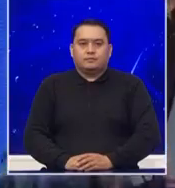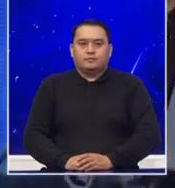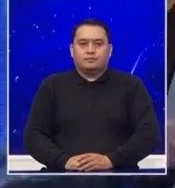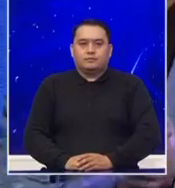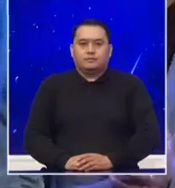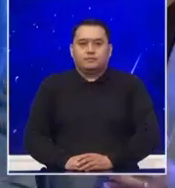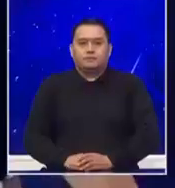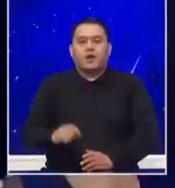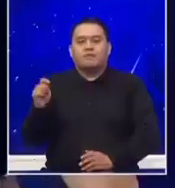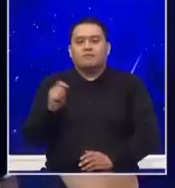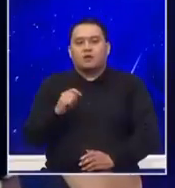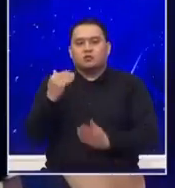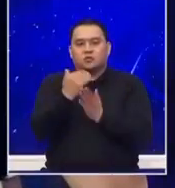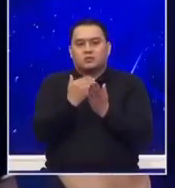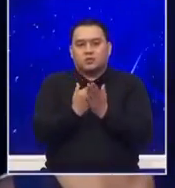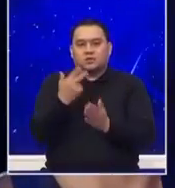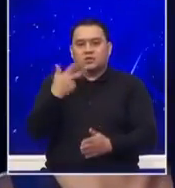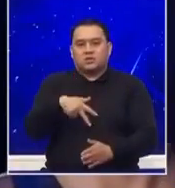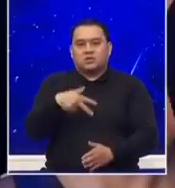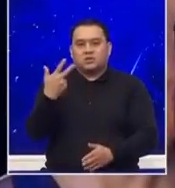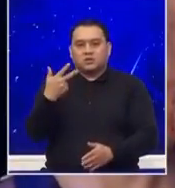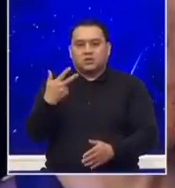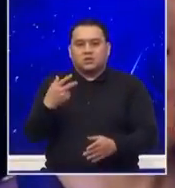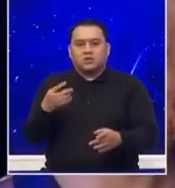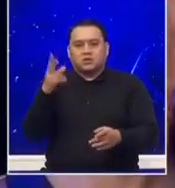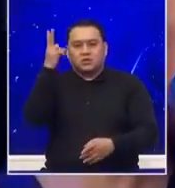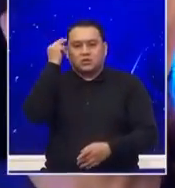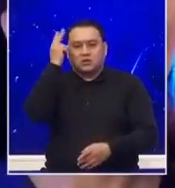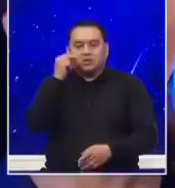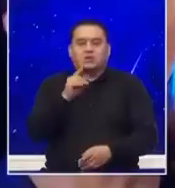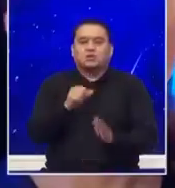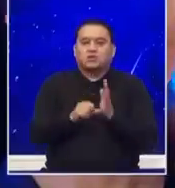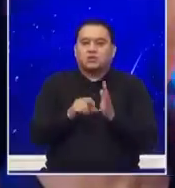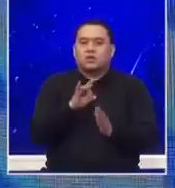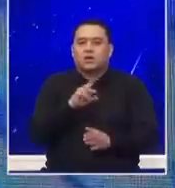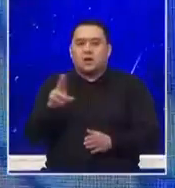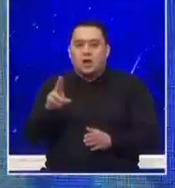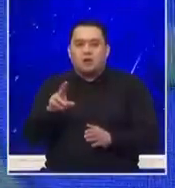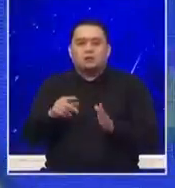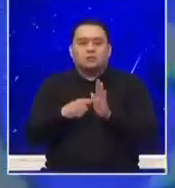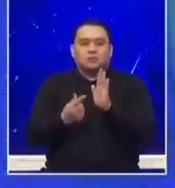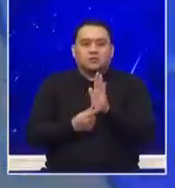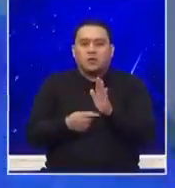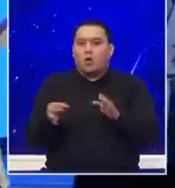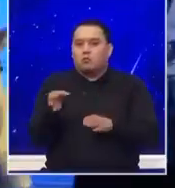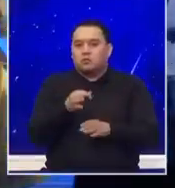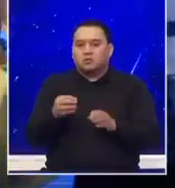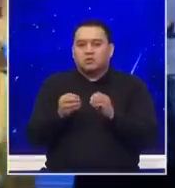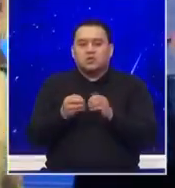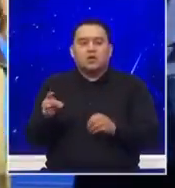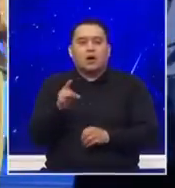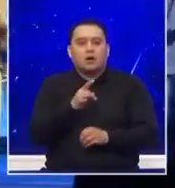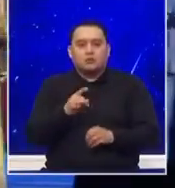В нынешнем году в список вошли 33 юбилейные даты. Из них 6 республиканского уровня, 17 областного и 10 районного